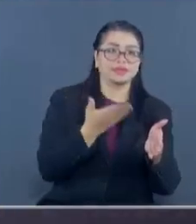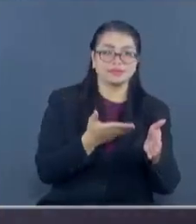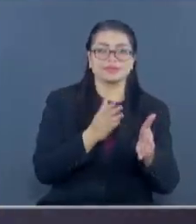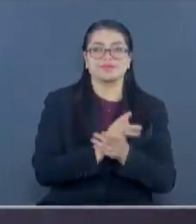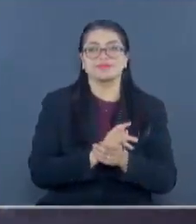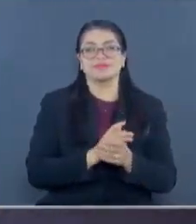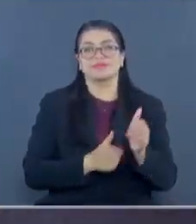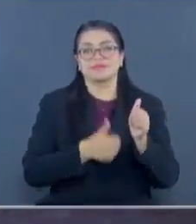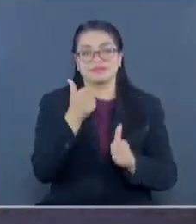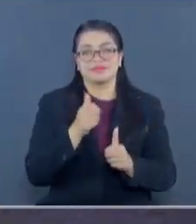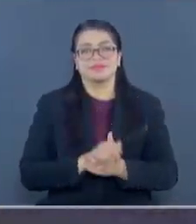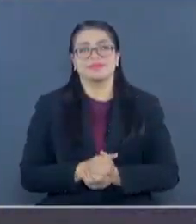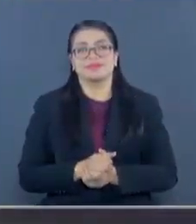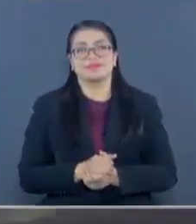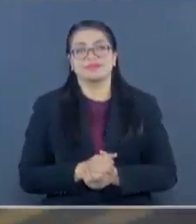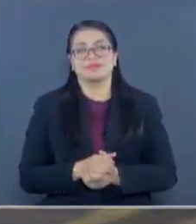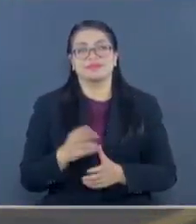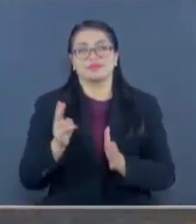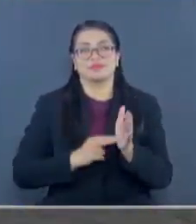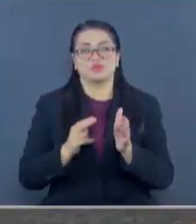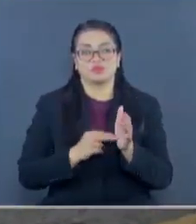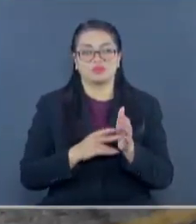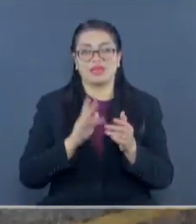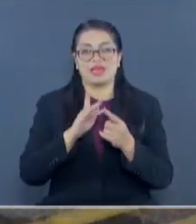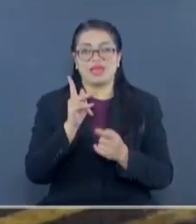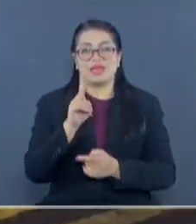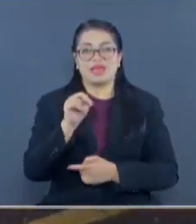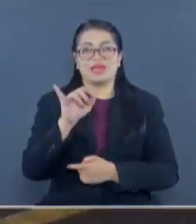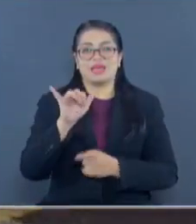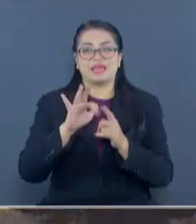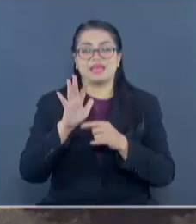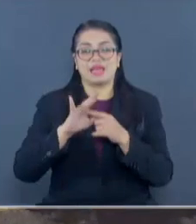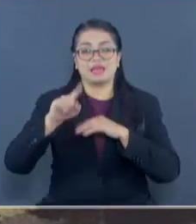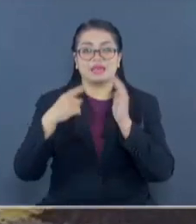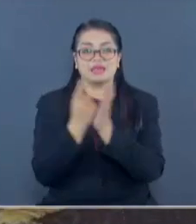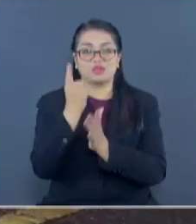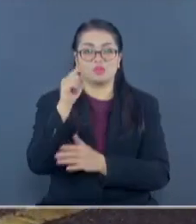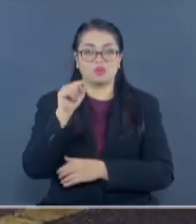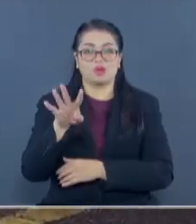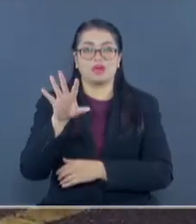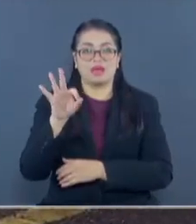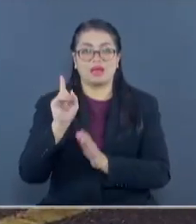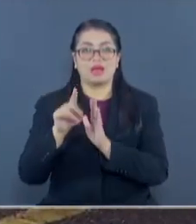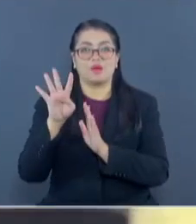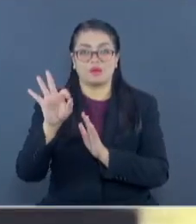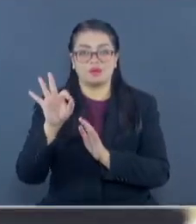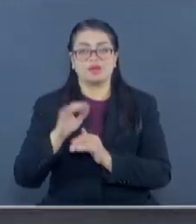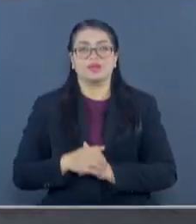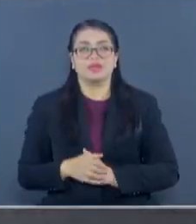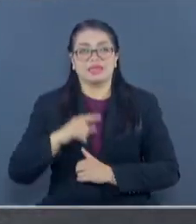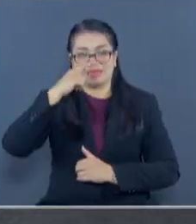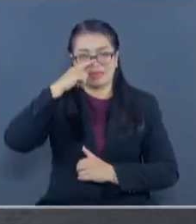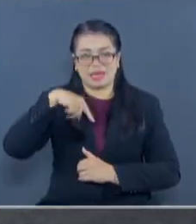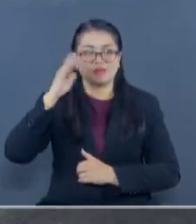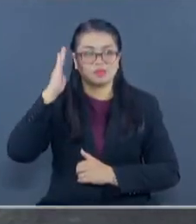ฟกูรุอิน่องเหล็กจากเคนยาเช่นกันค่ะด้วยเวลา1ชั่วโมง9นาที45วินาทีฝั่งแชมป์ไทยฝ่